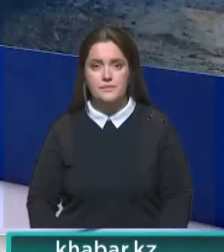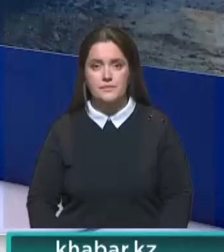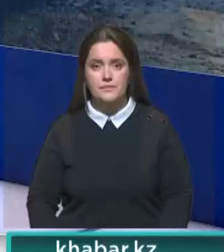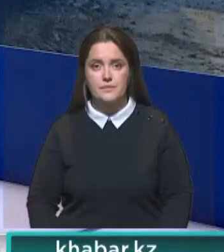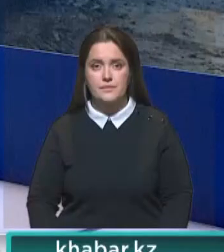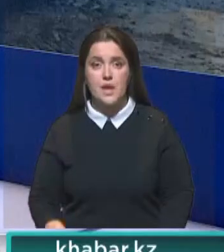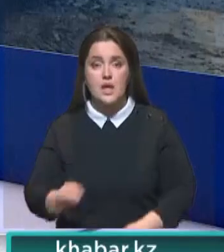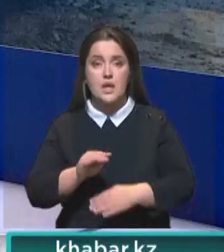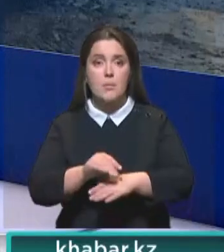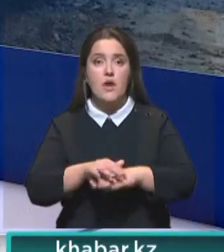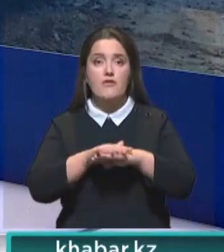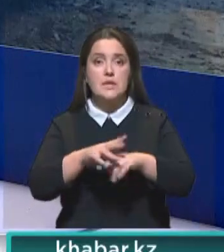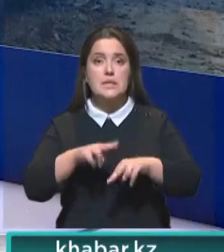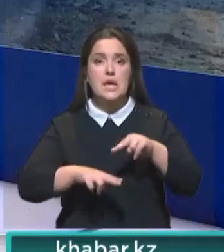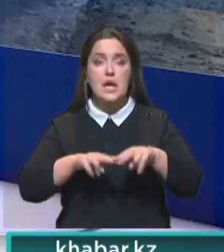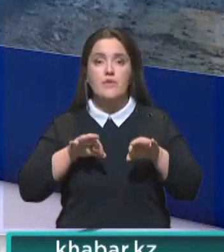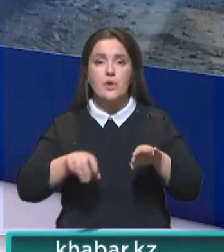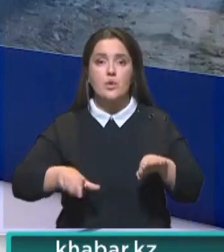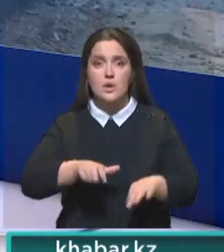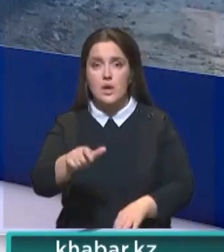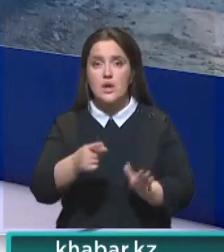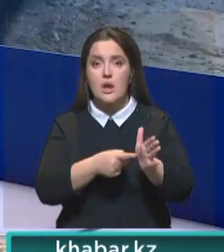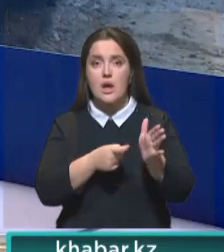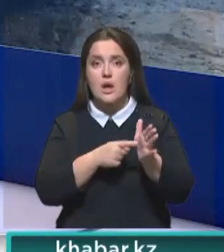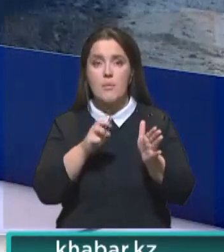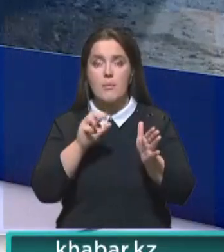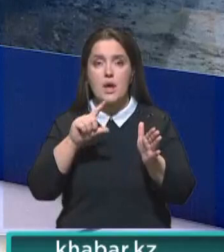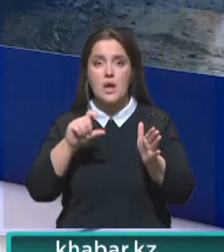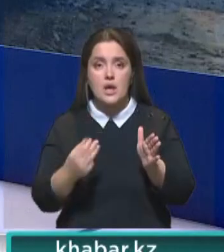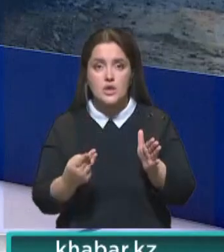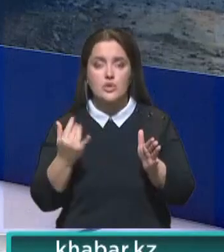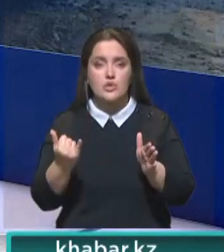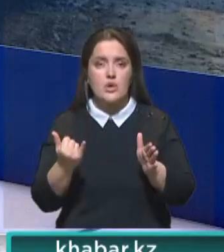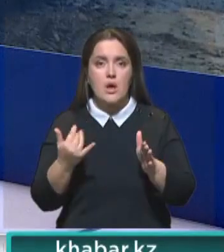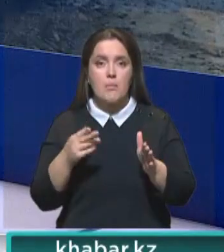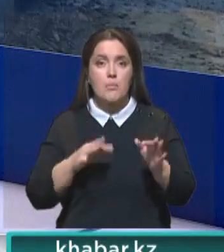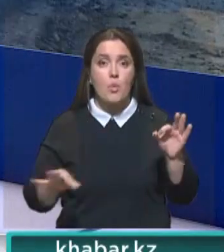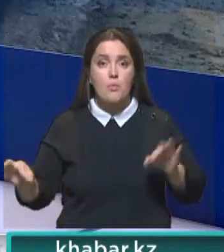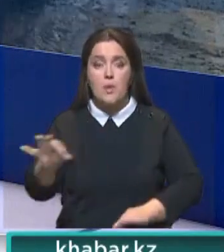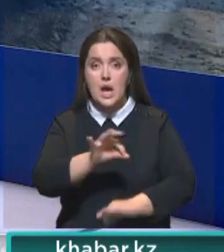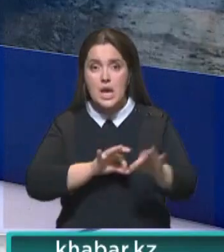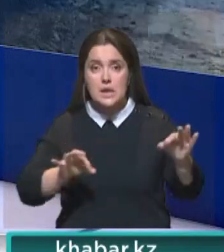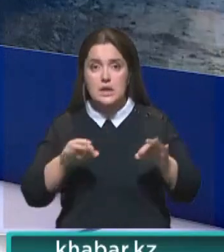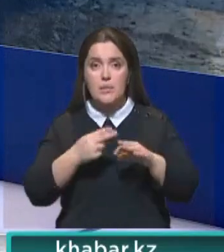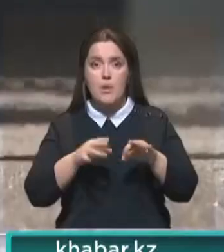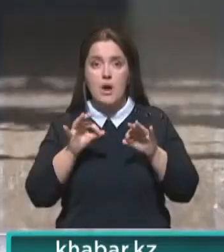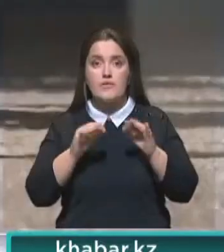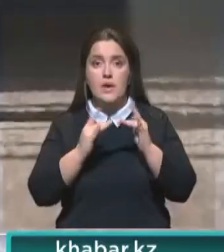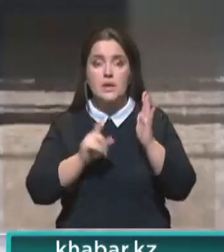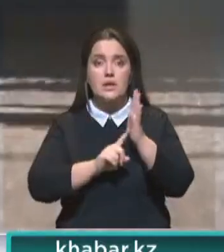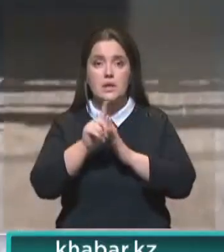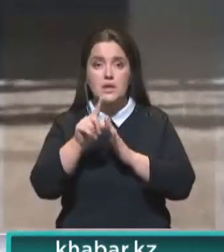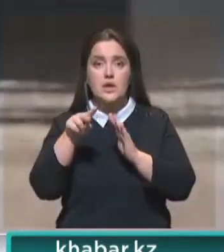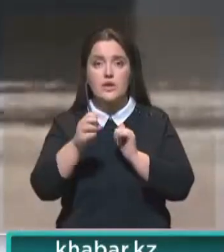Меж тем, вопрос дополнительного финансирования строительства автодороги Караганда-Балхаш все еще остается открытым. Вот по проекту возведение автобана, которое